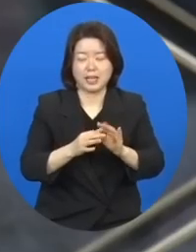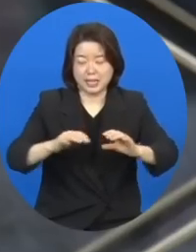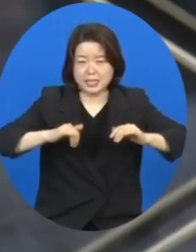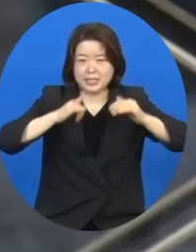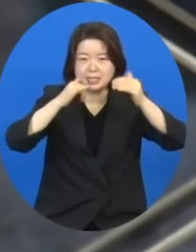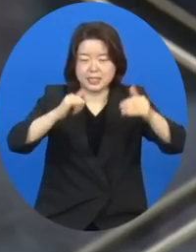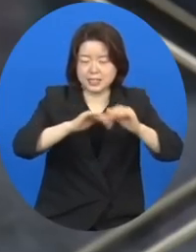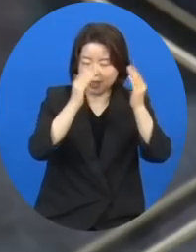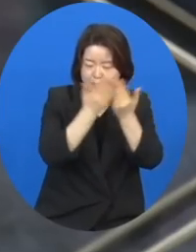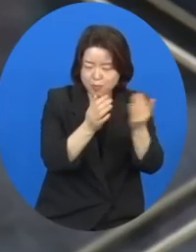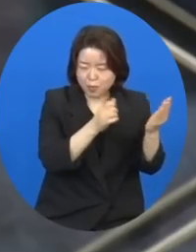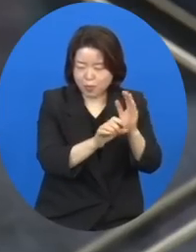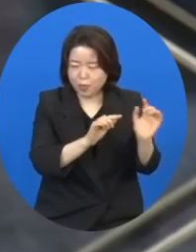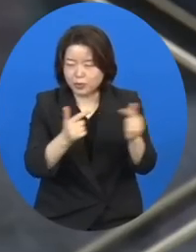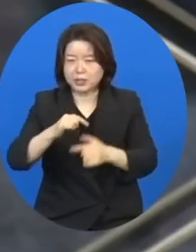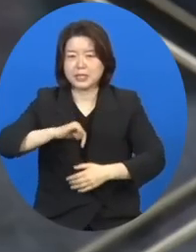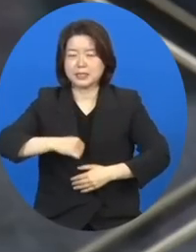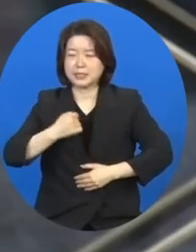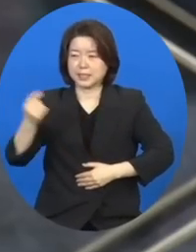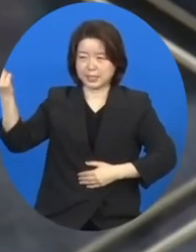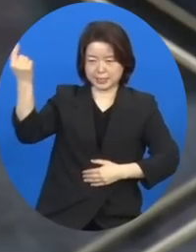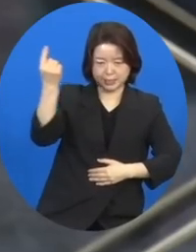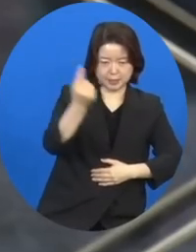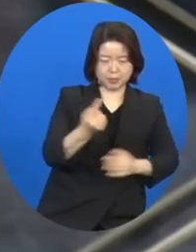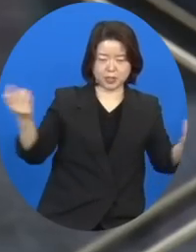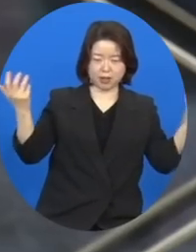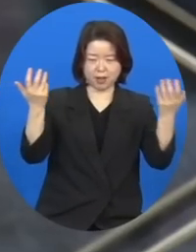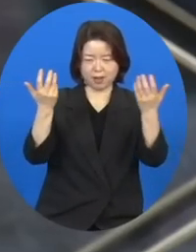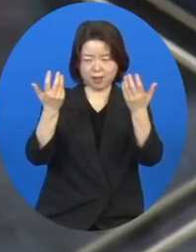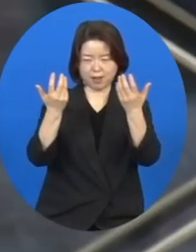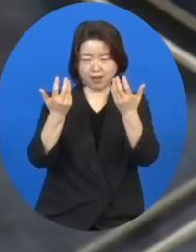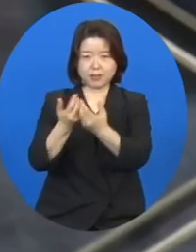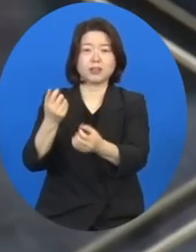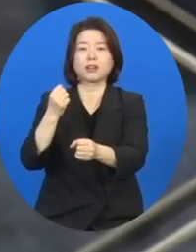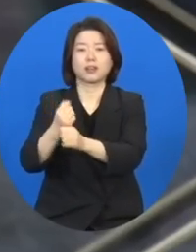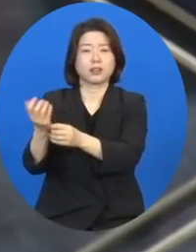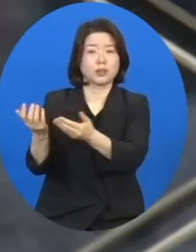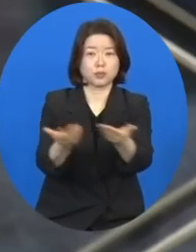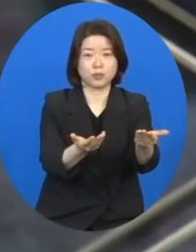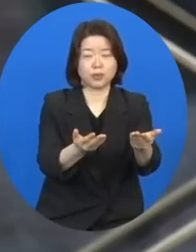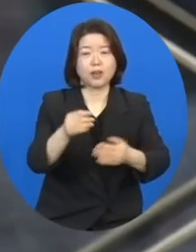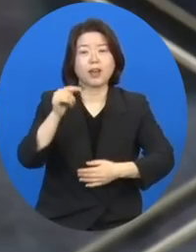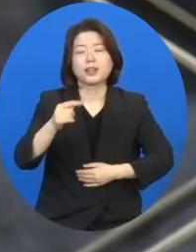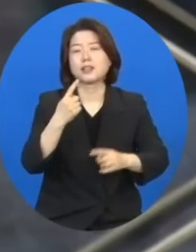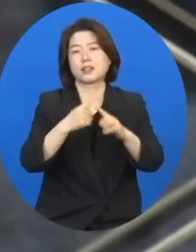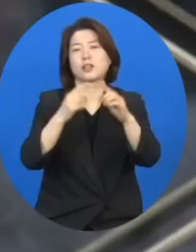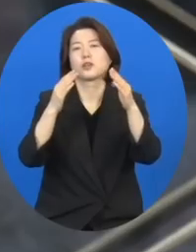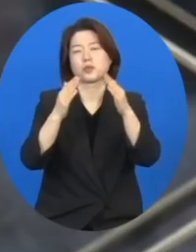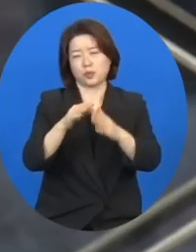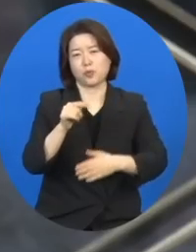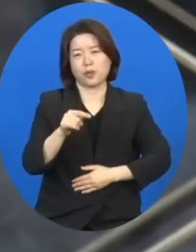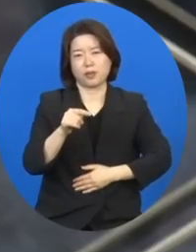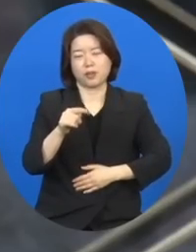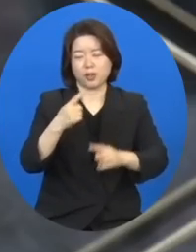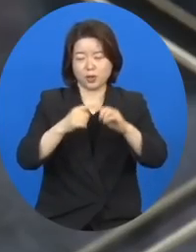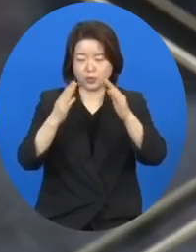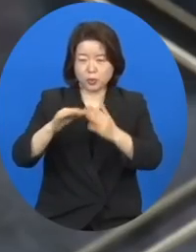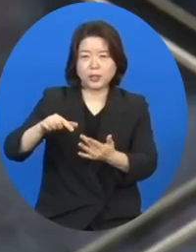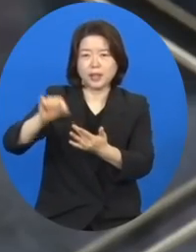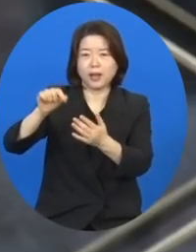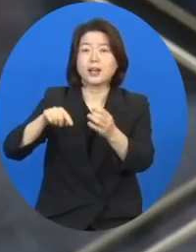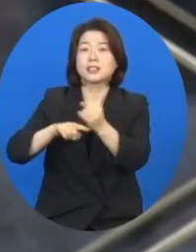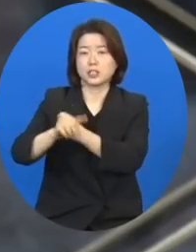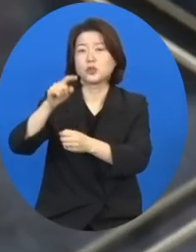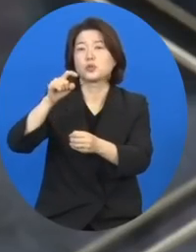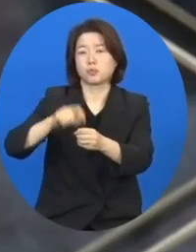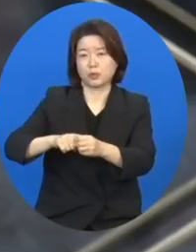세상과 만물을 자신의 임재로 가득히 채우신다는 거예요. 이것이 교회입니다. 이것이 교회를 택하신 이유예요.